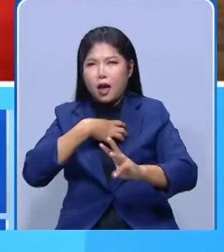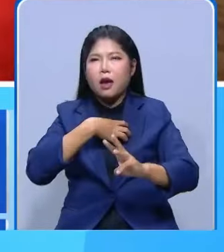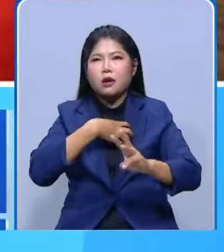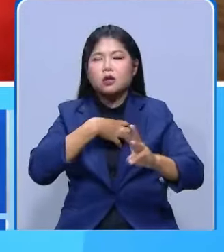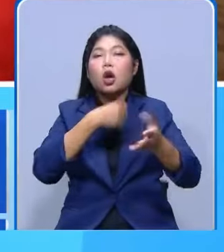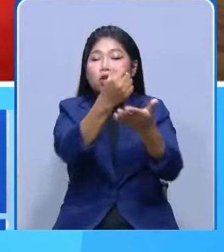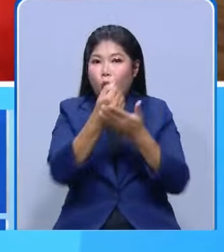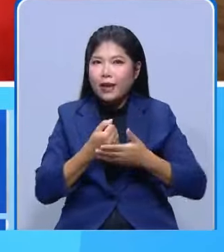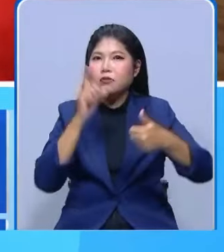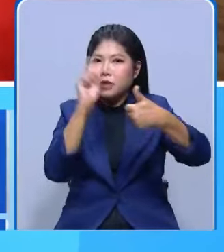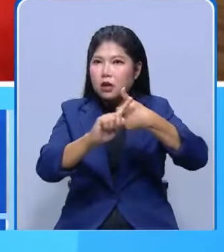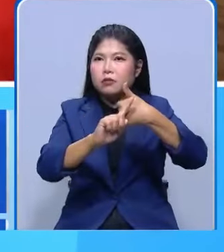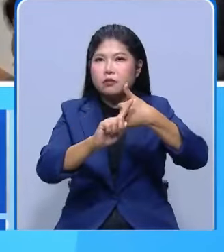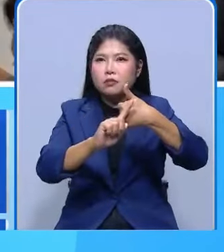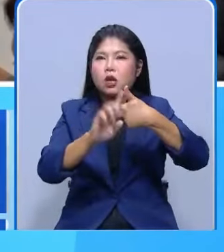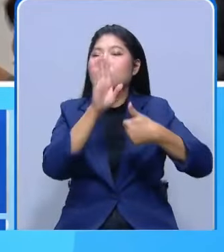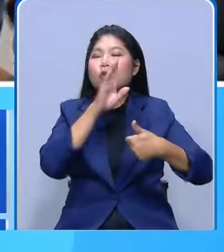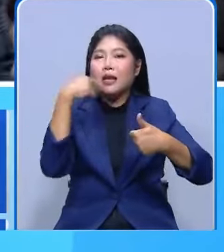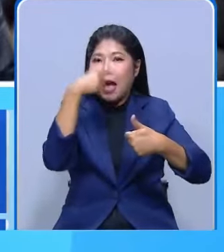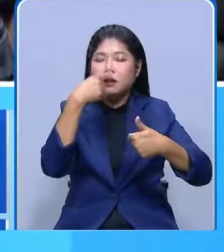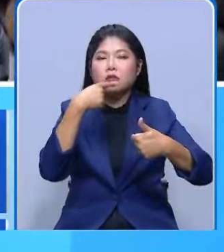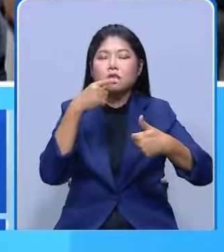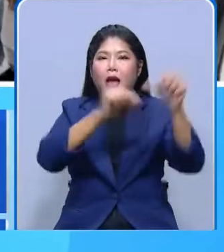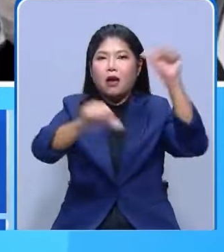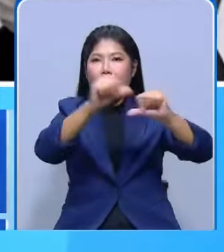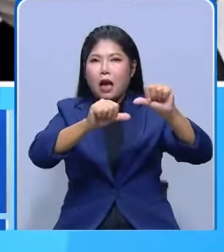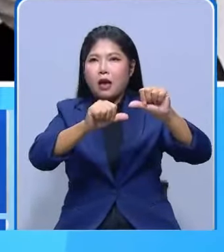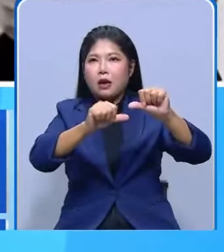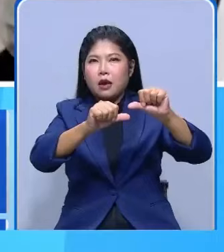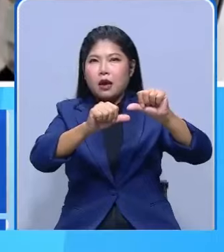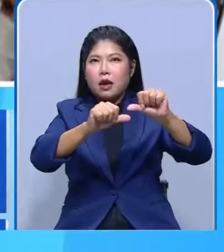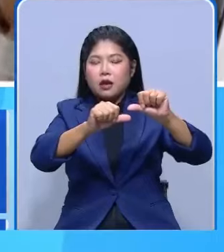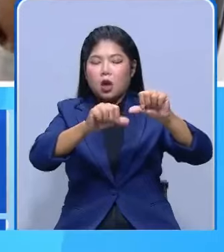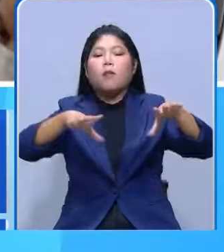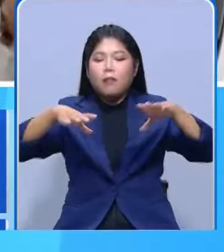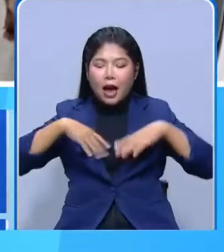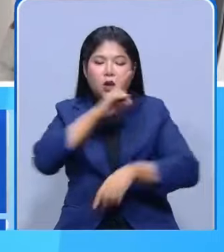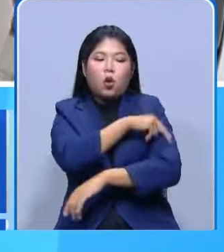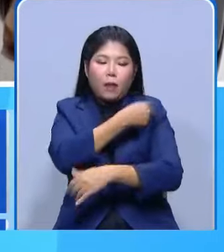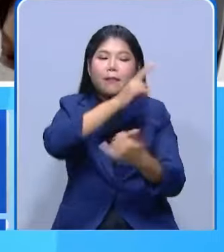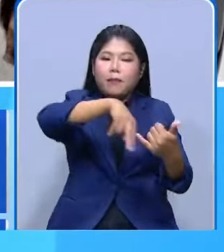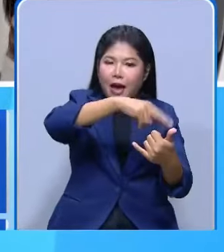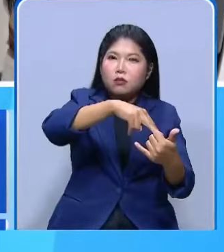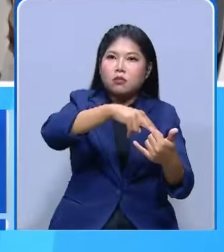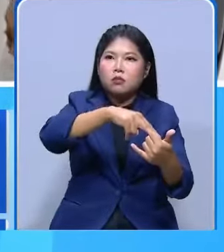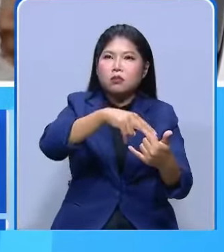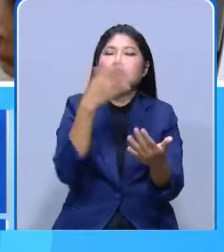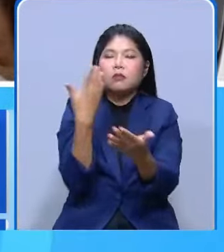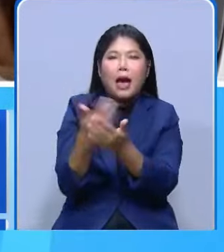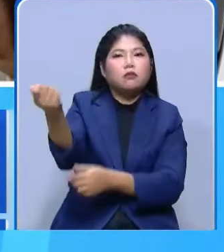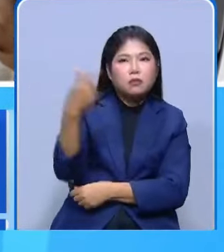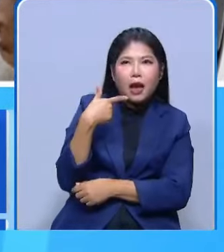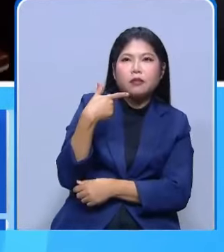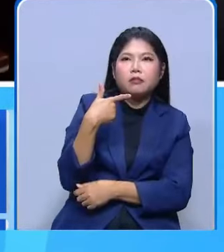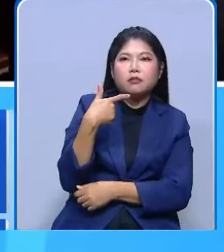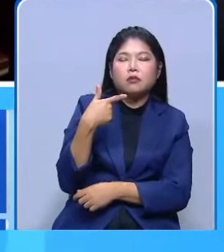ออ ผู้ทได้รผกระทบจากสรามเคมีที่ต้องพลกรัษาตัวในโรคพยาบาลขอรับเงินเย woo haha r